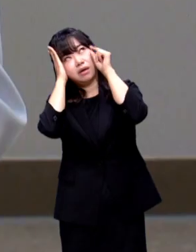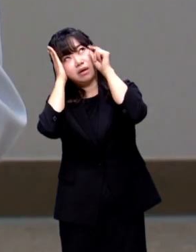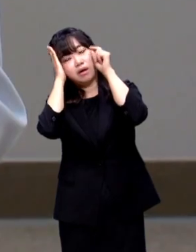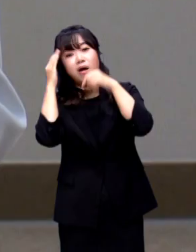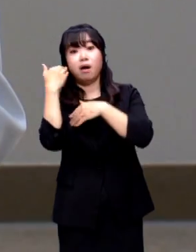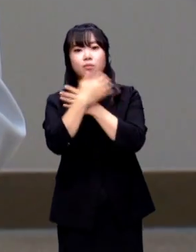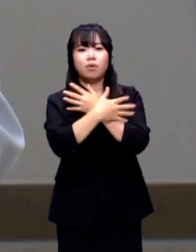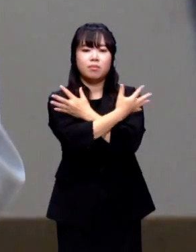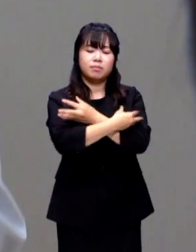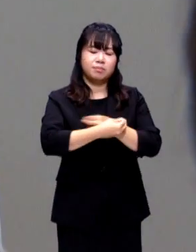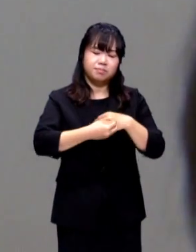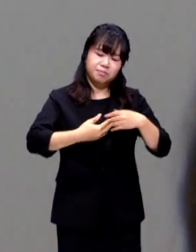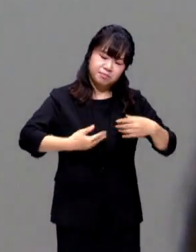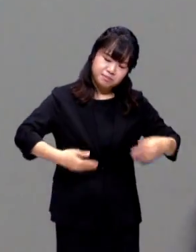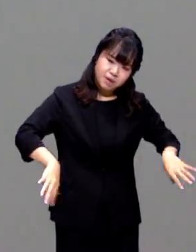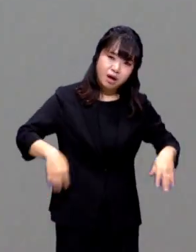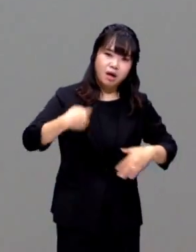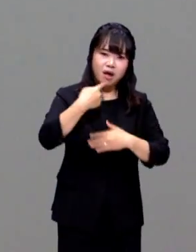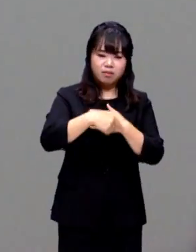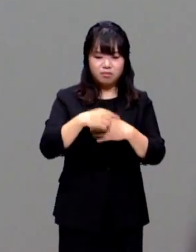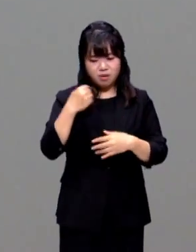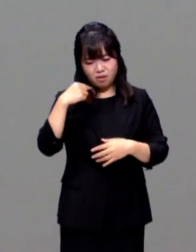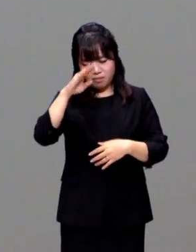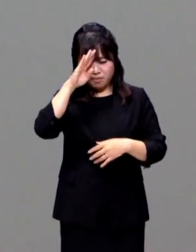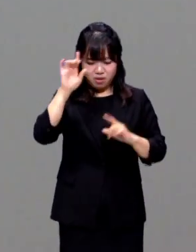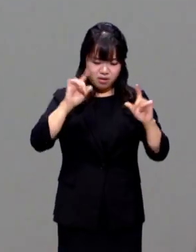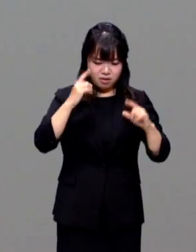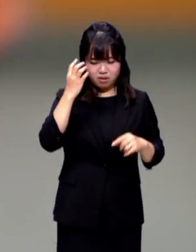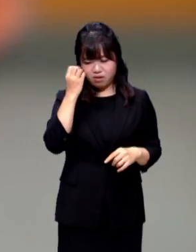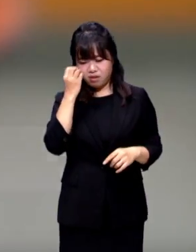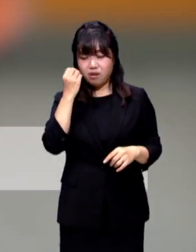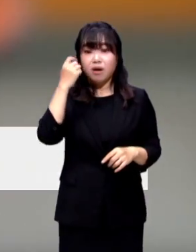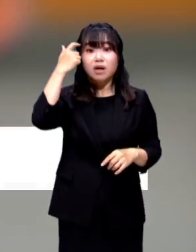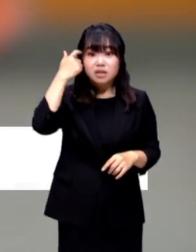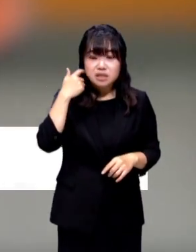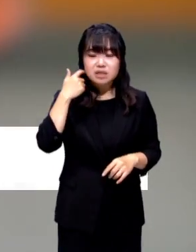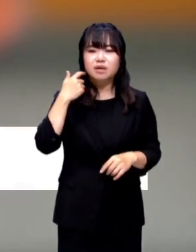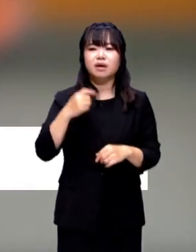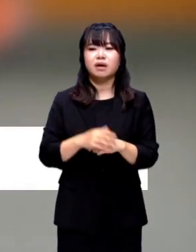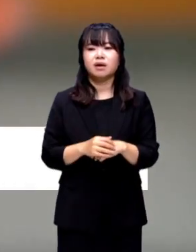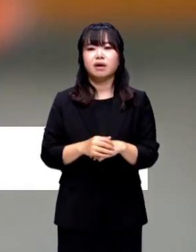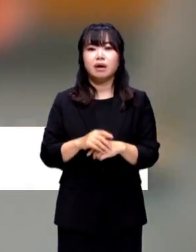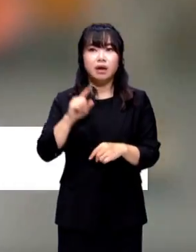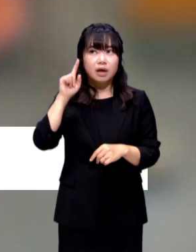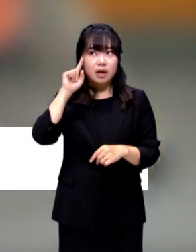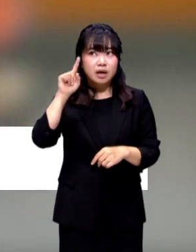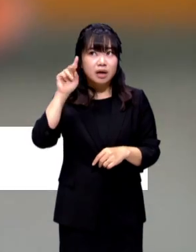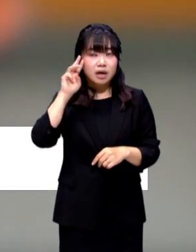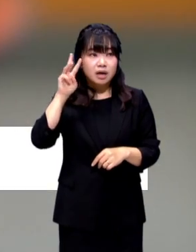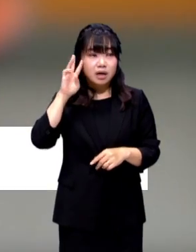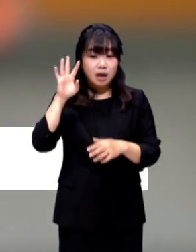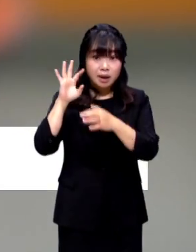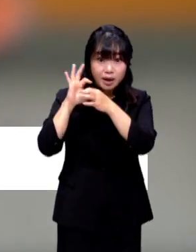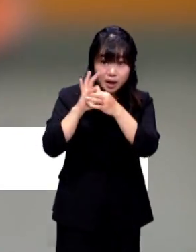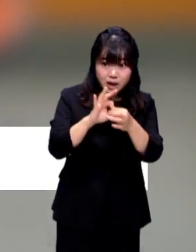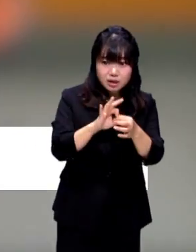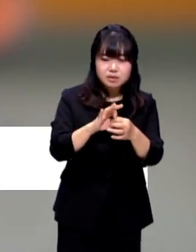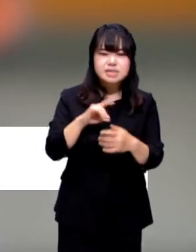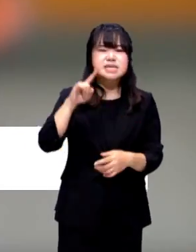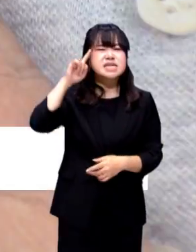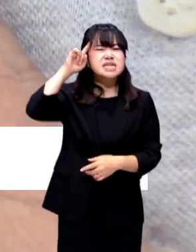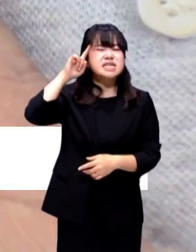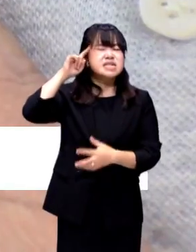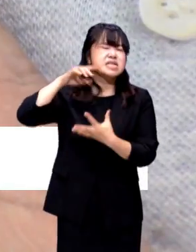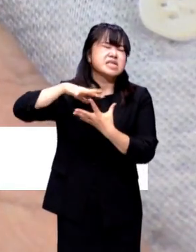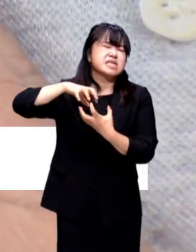힘이 빠지는 등의 신체적 이상을 호소하는 경우도 있습니다. 이런 증상이 3일 이상 지속되면 급성 스트레스